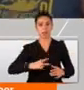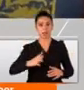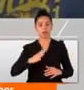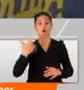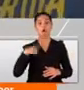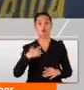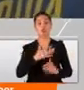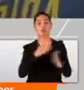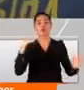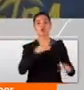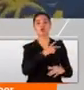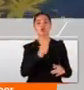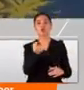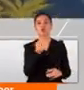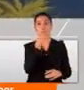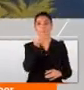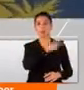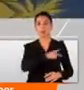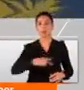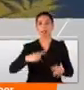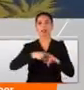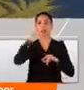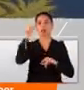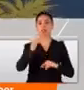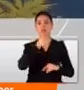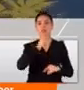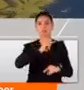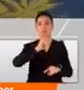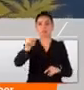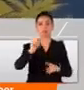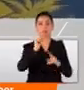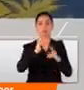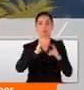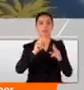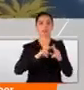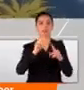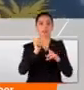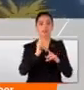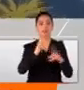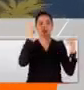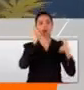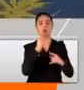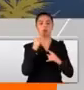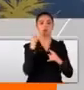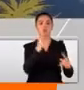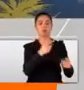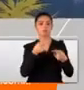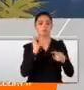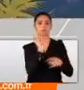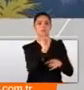Özellikle Büyükçekmece Belediyesi Hasan Akgün var. İSKİ'yi burada taşeri olarak kullandı.